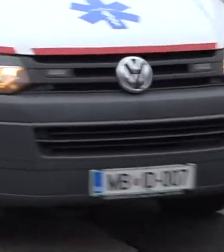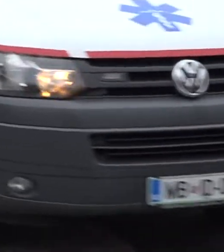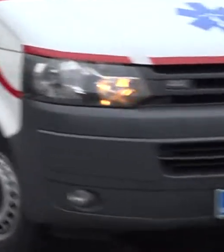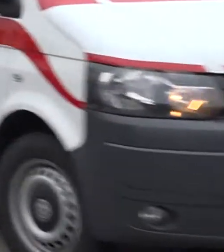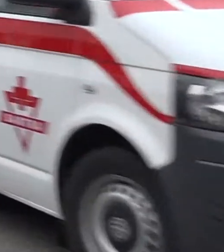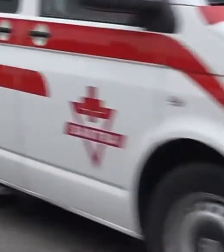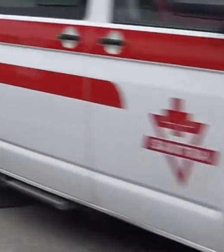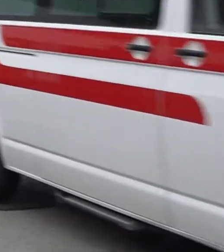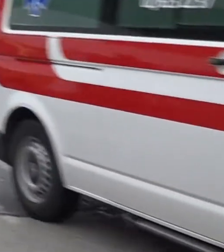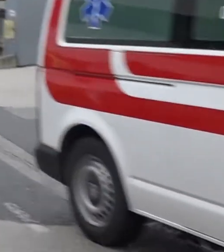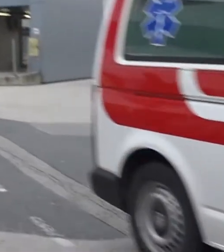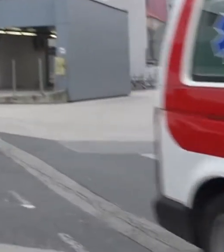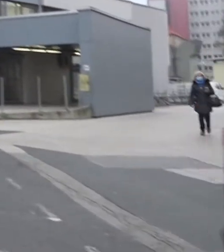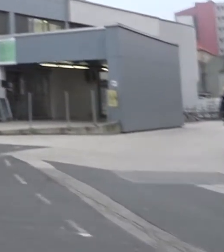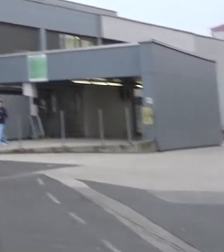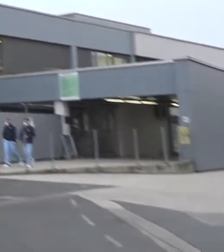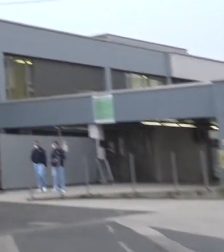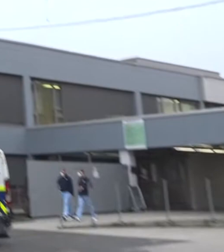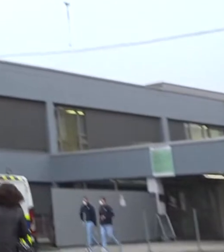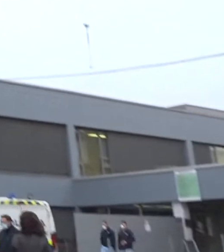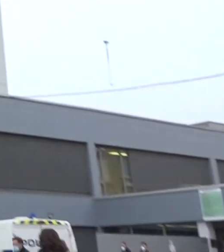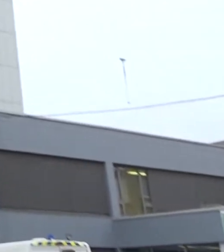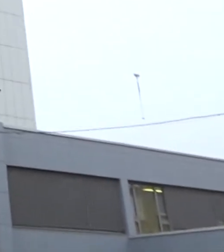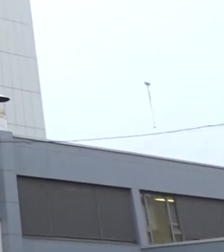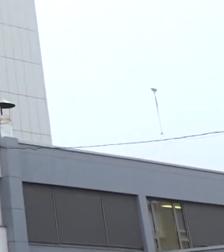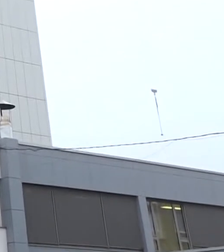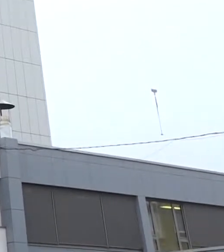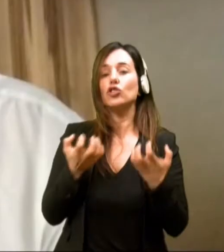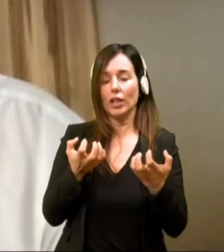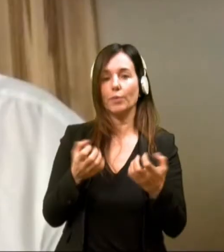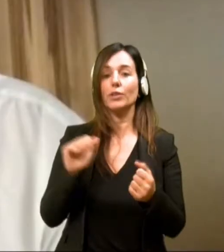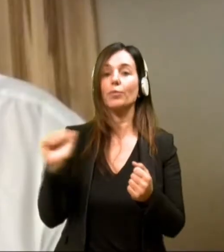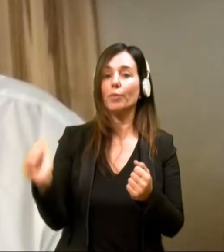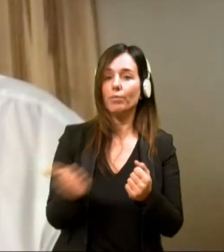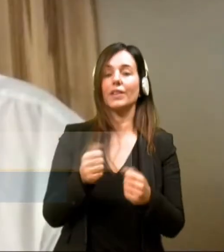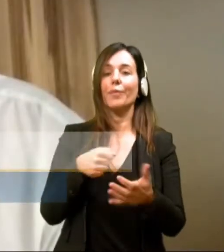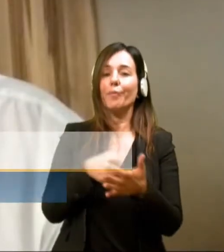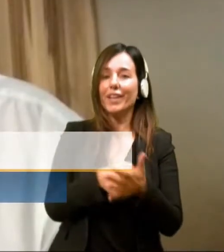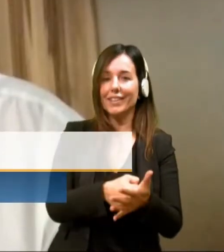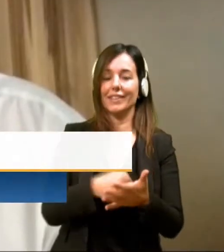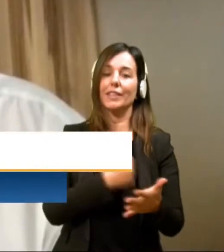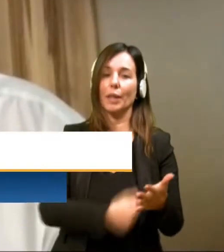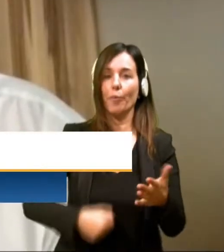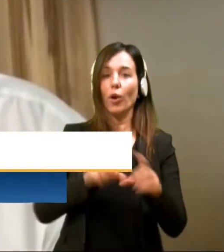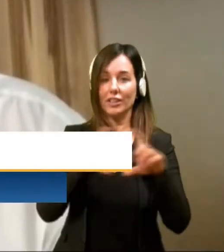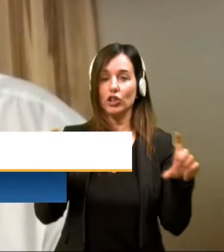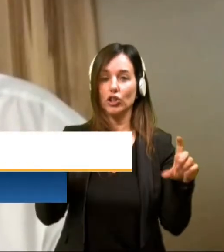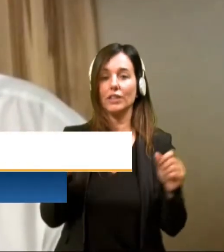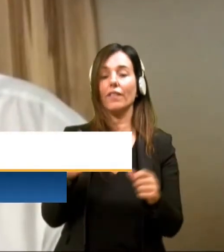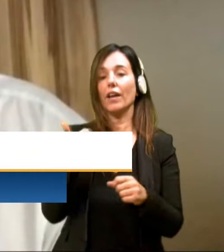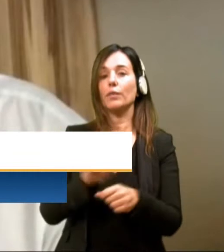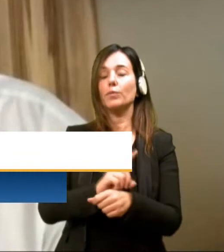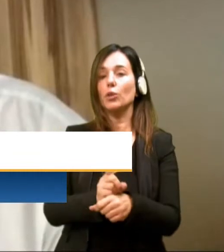vseh strani, še posebej strani zdravstvenih delavcev. Želimo si, da bi ta pritisk na bolnišnice vendar le v nekem